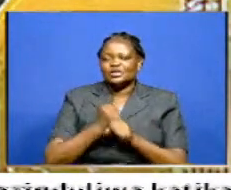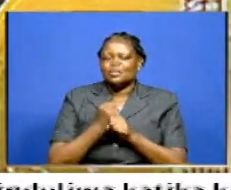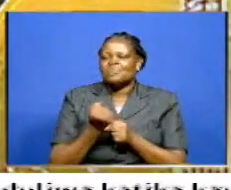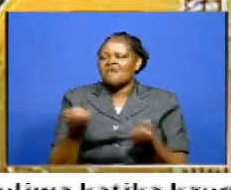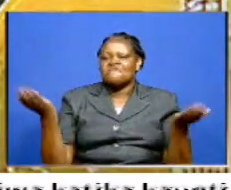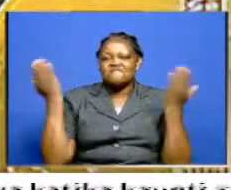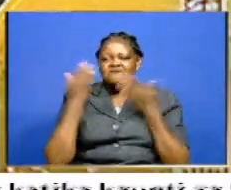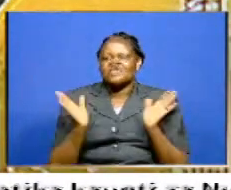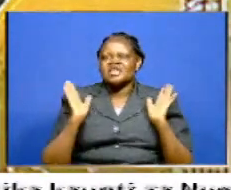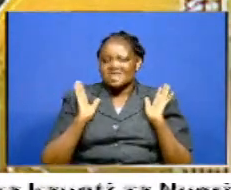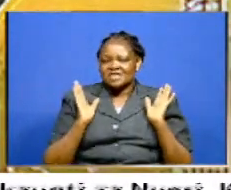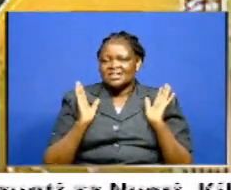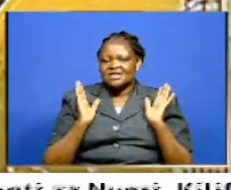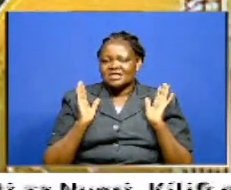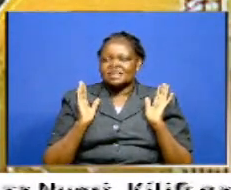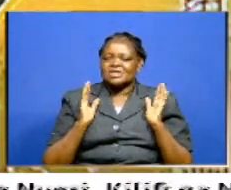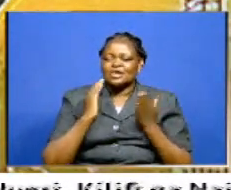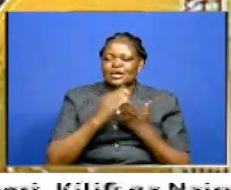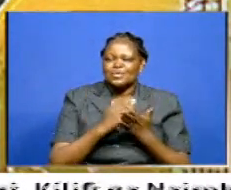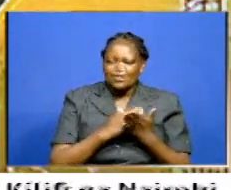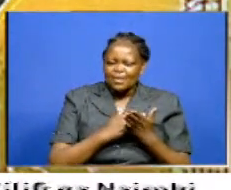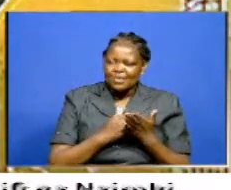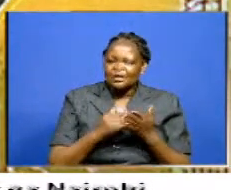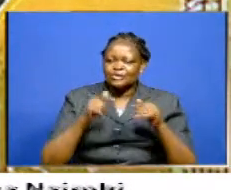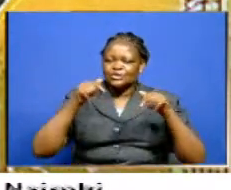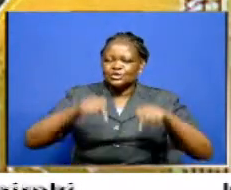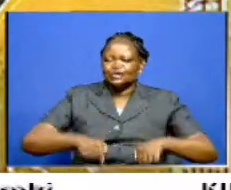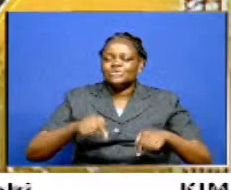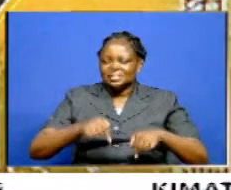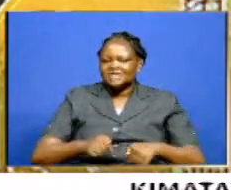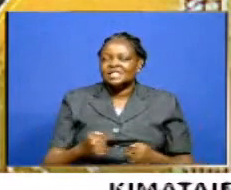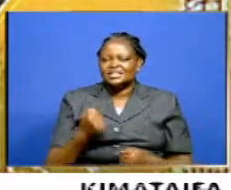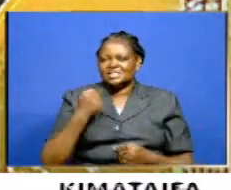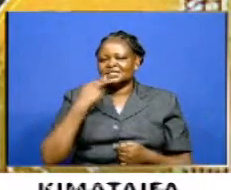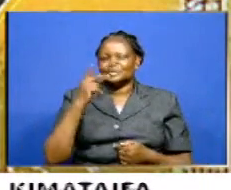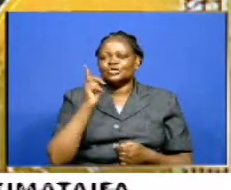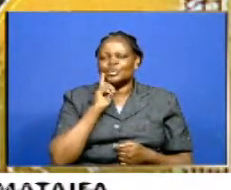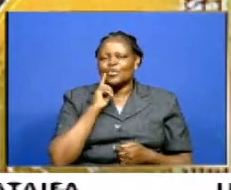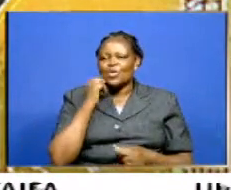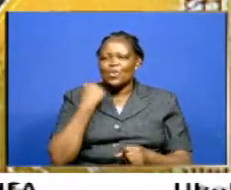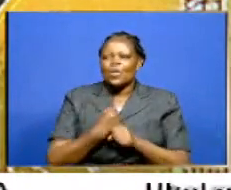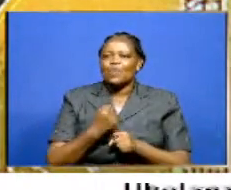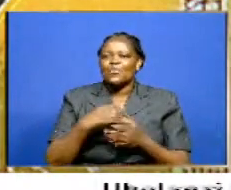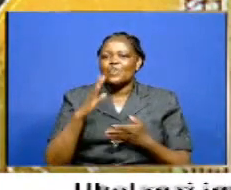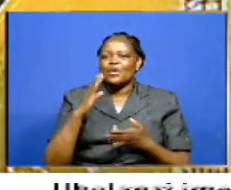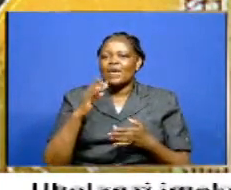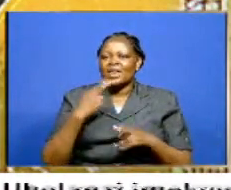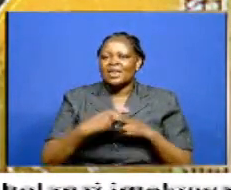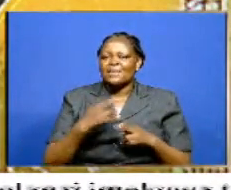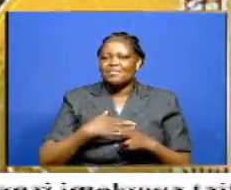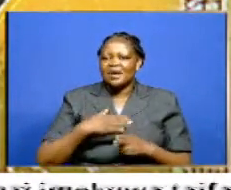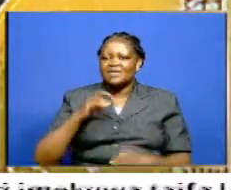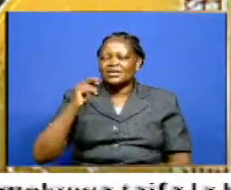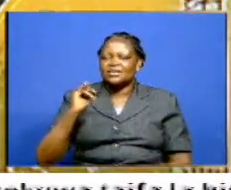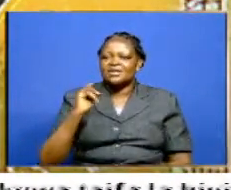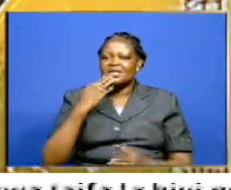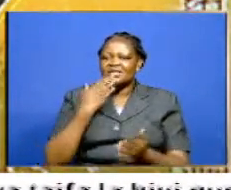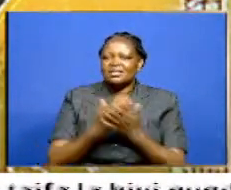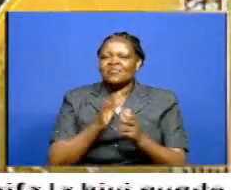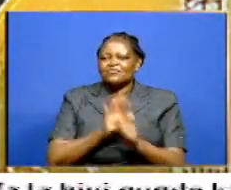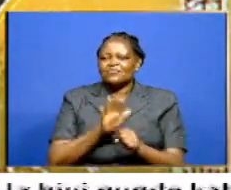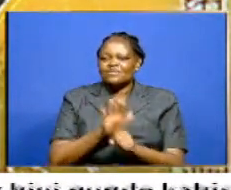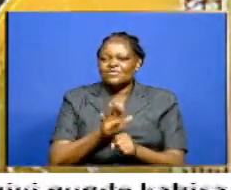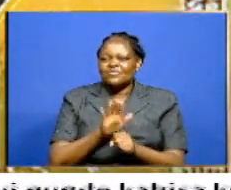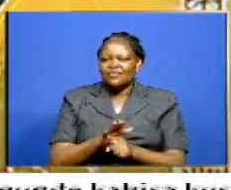la ziada ila kutamatisha kipindi hiki cha Tamrini mchana huu leo. Tuungane tena kesho tufanye zaidi ya leo. Jina langu ni Suleiman Yeri, na shukrani sana kwa kuandamana